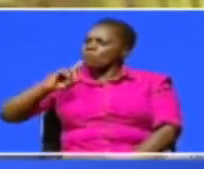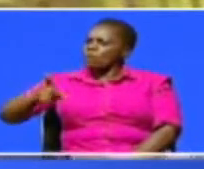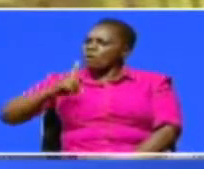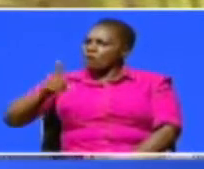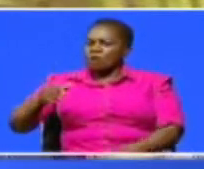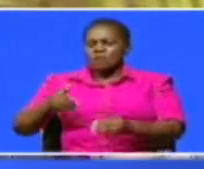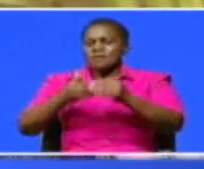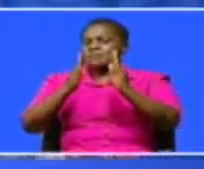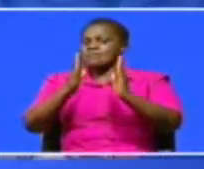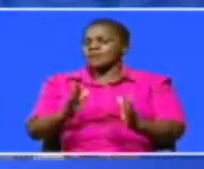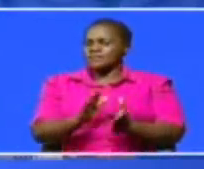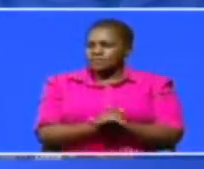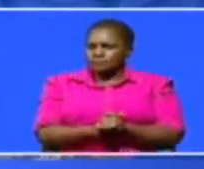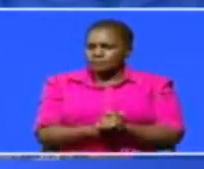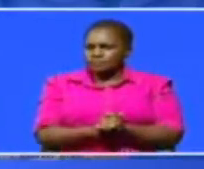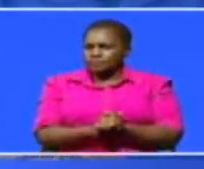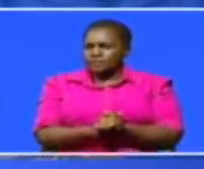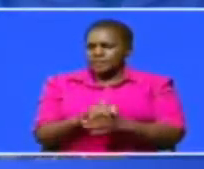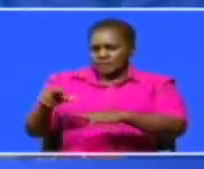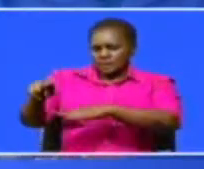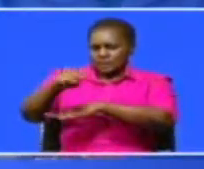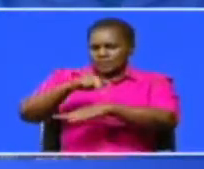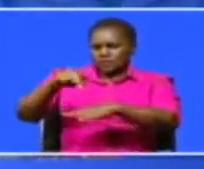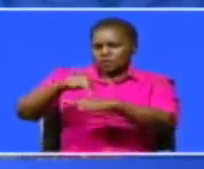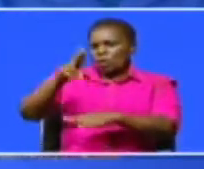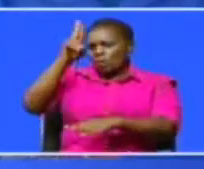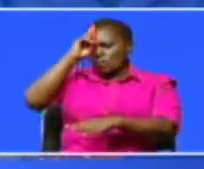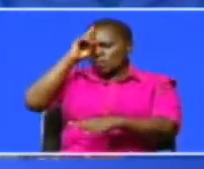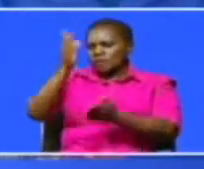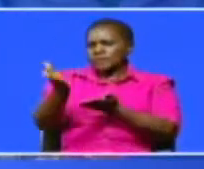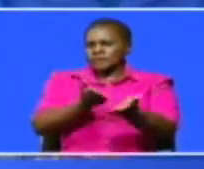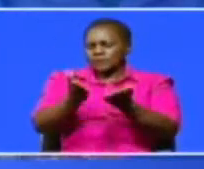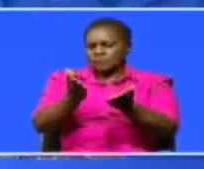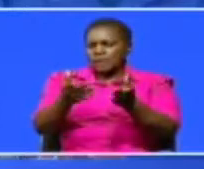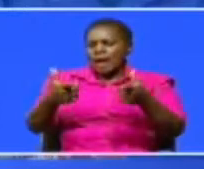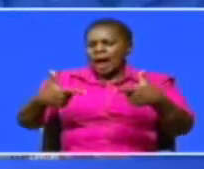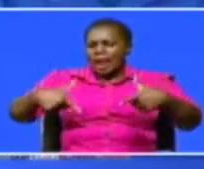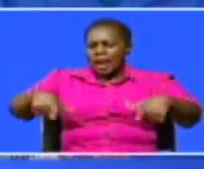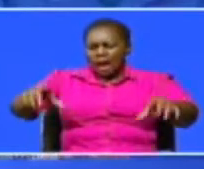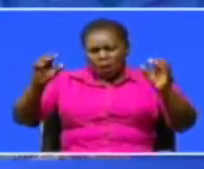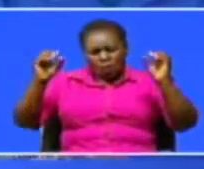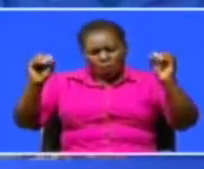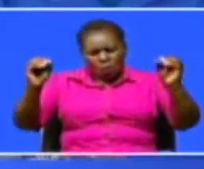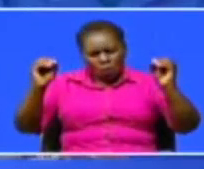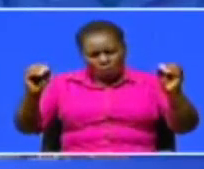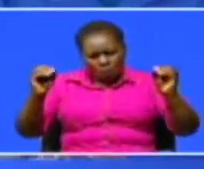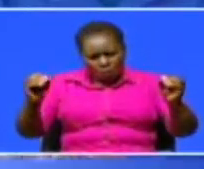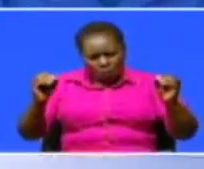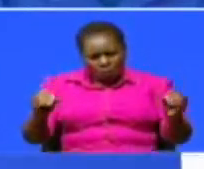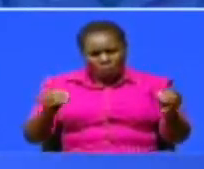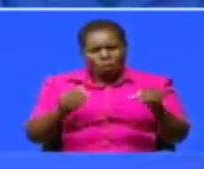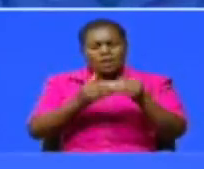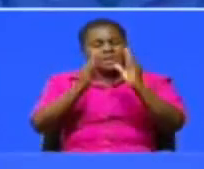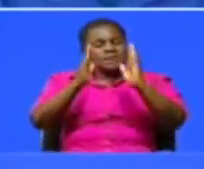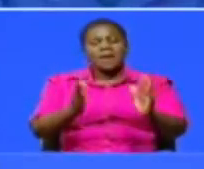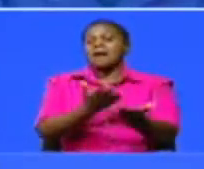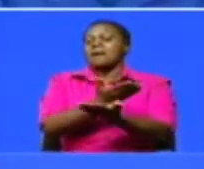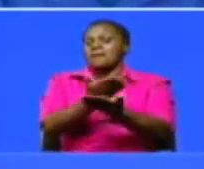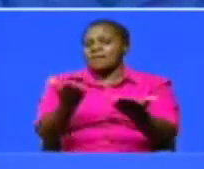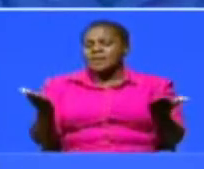kwa viongozi. The National Police Service will leave no opportunity to any leader,